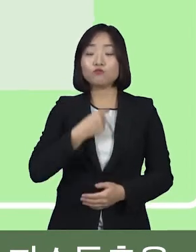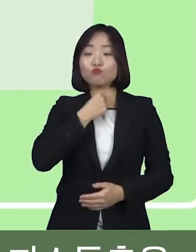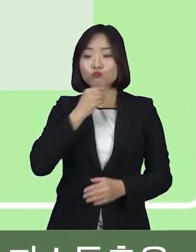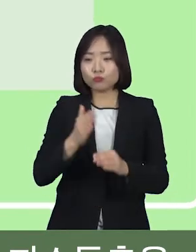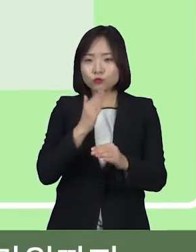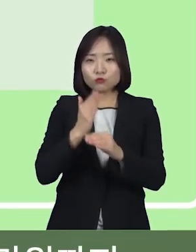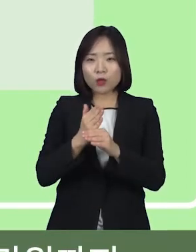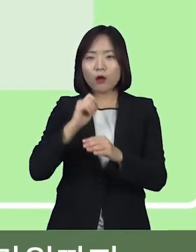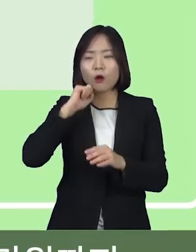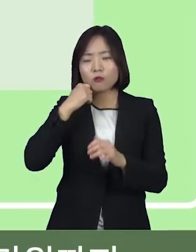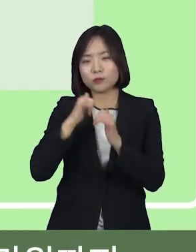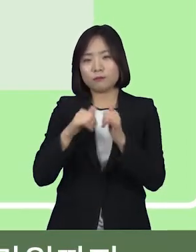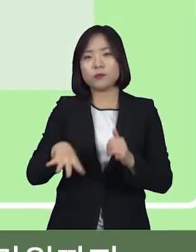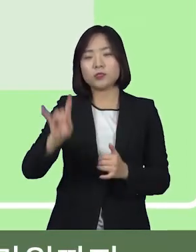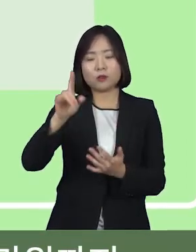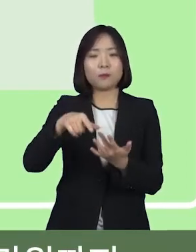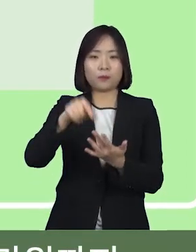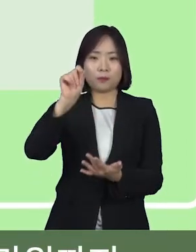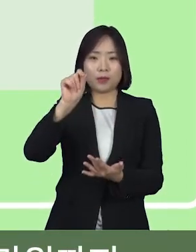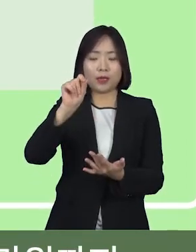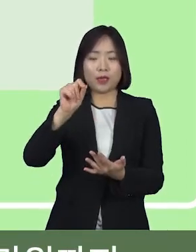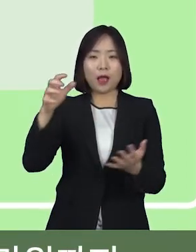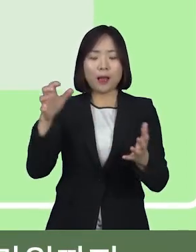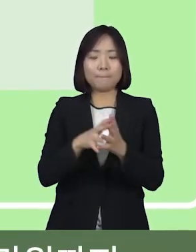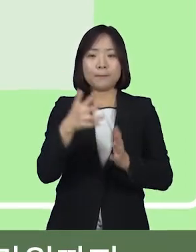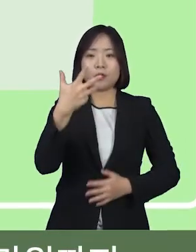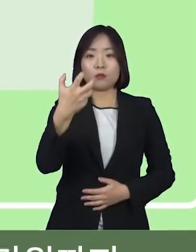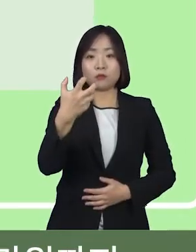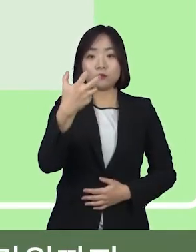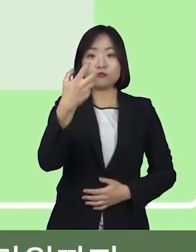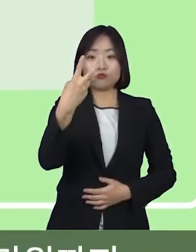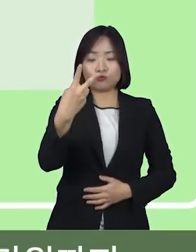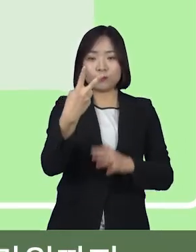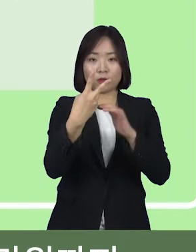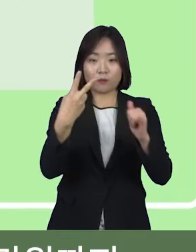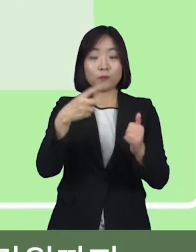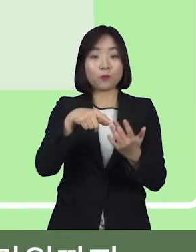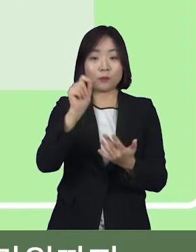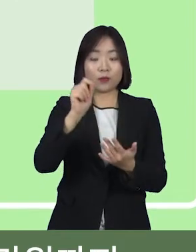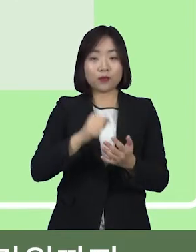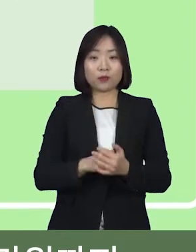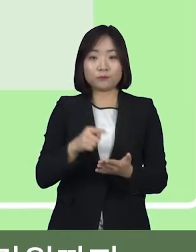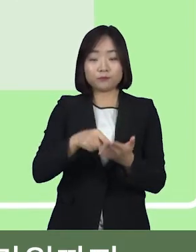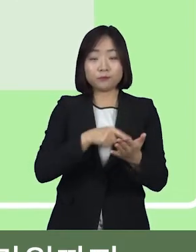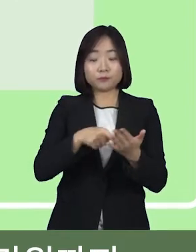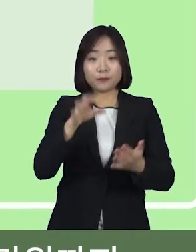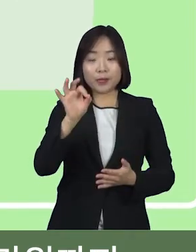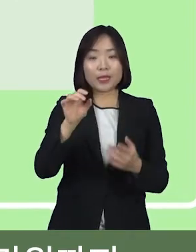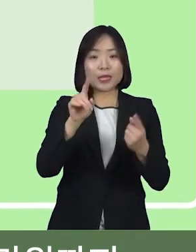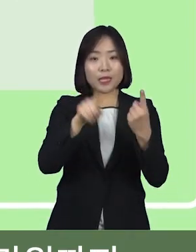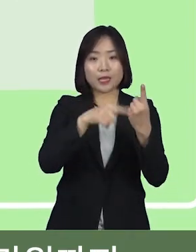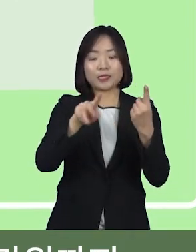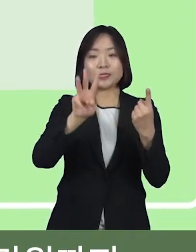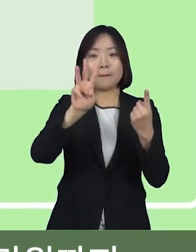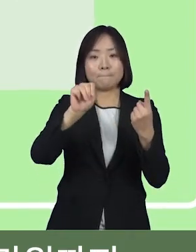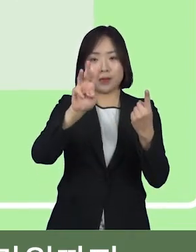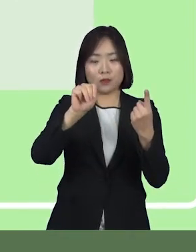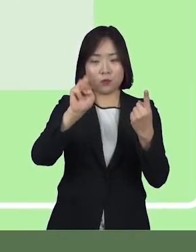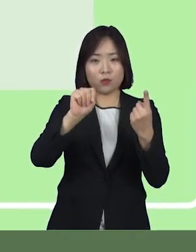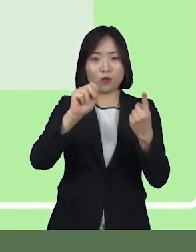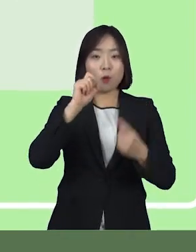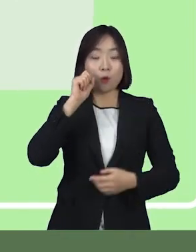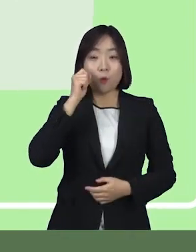중 저소득층을 우선으로 총 82명 이내로 선정하며 보상비는 1인당 1-3만 원, 월 60만